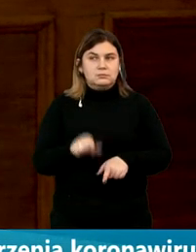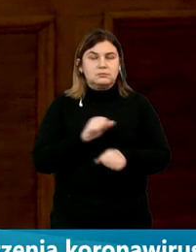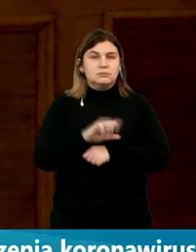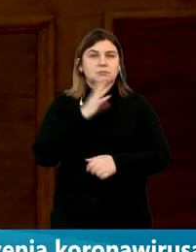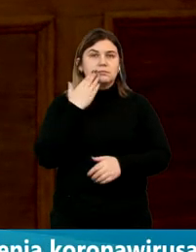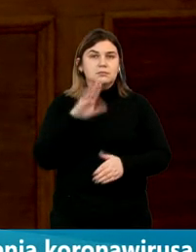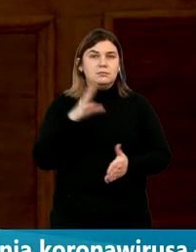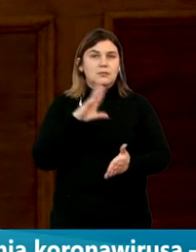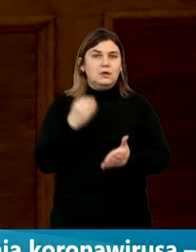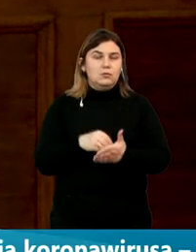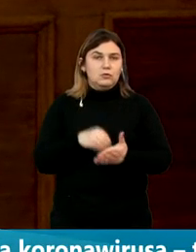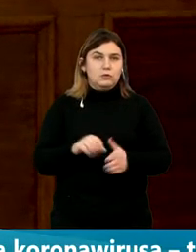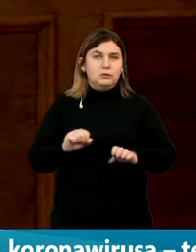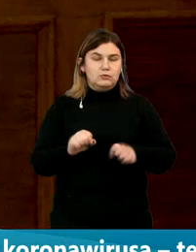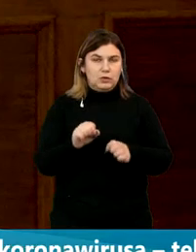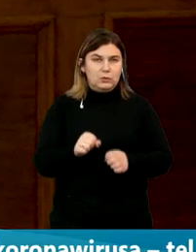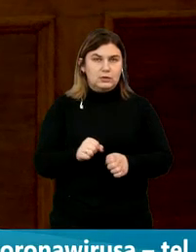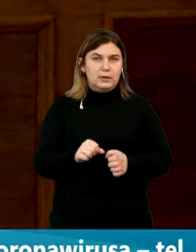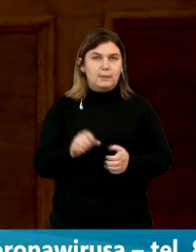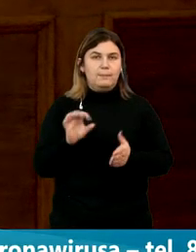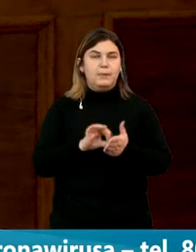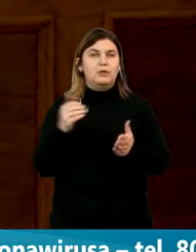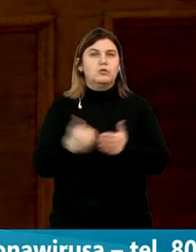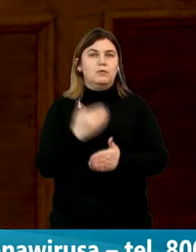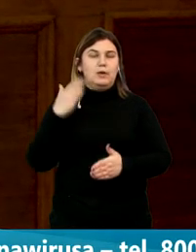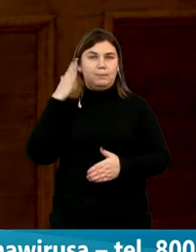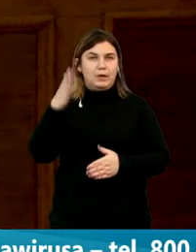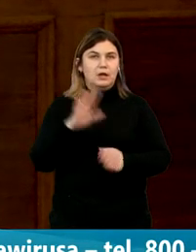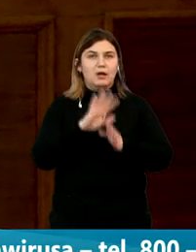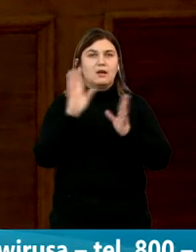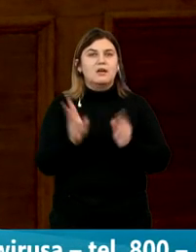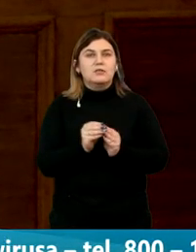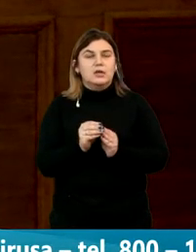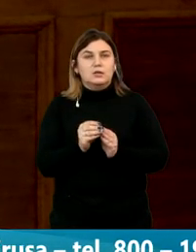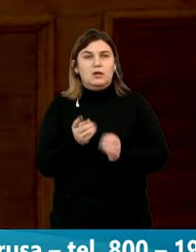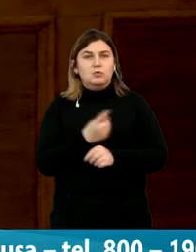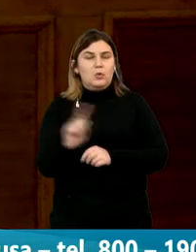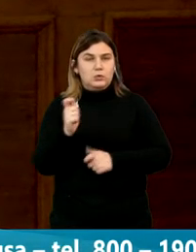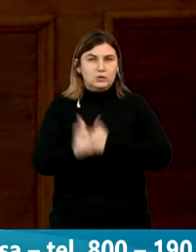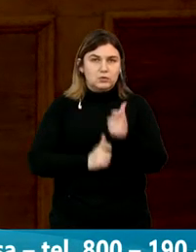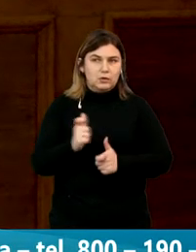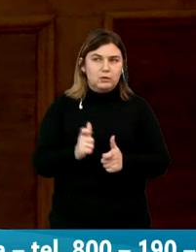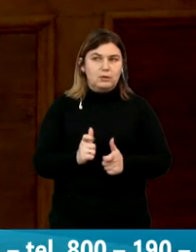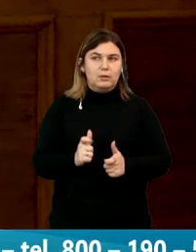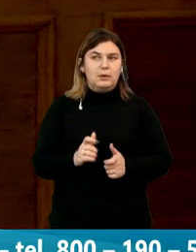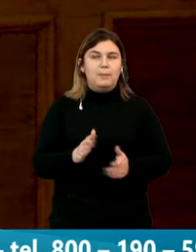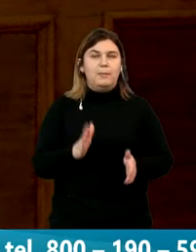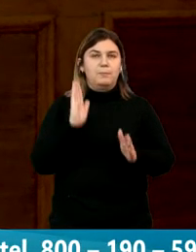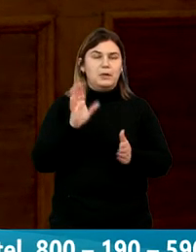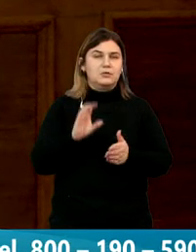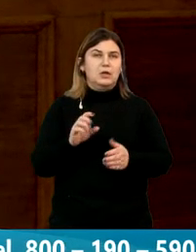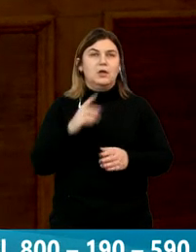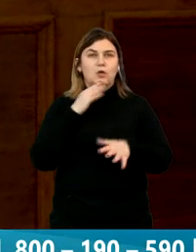kosztowne działania, więc pewnie w tej nowej perspektywie też wszystkiego nie uda się zrobić. Pewnie będzie kolejna duża pula torowisk